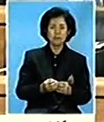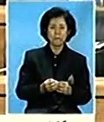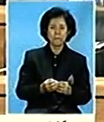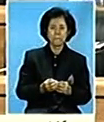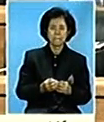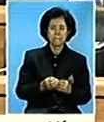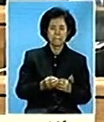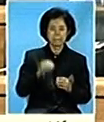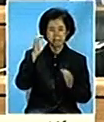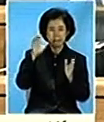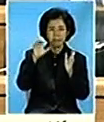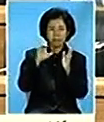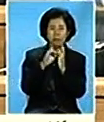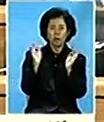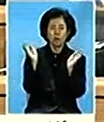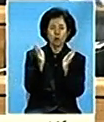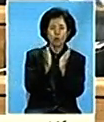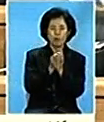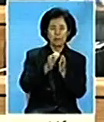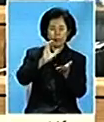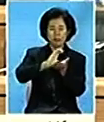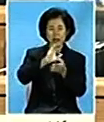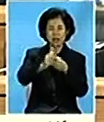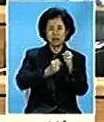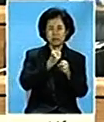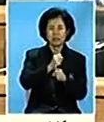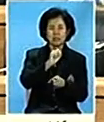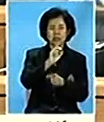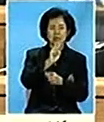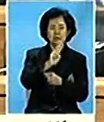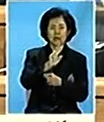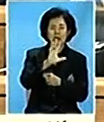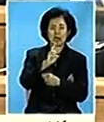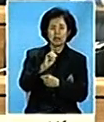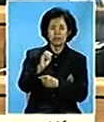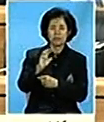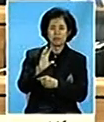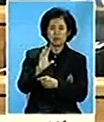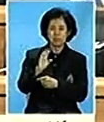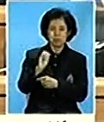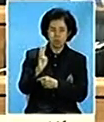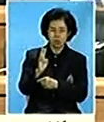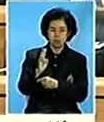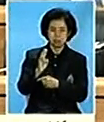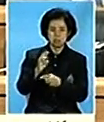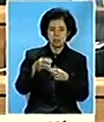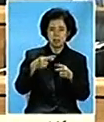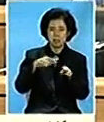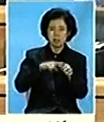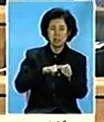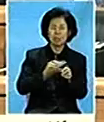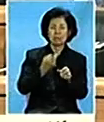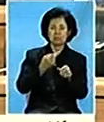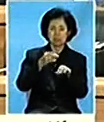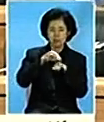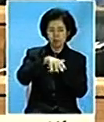ภาพรวมงบประมาณปี2556เริ่มตั้งแต่โครงสร้างของงบประมาณปีนี้นะ